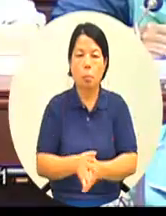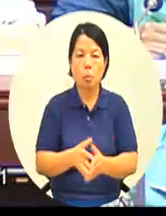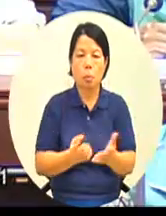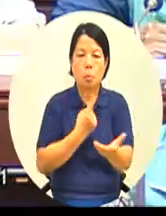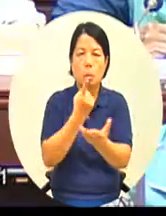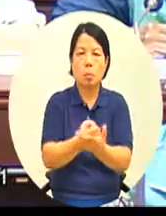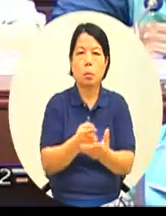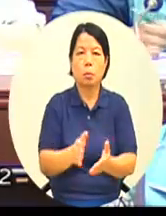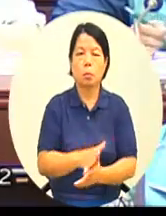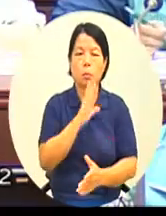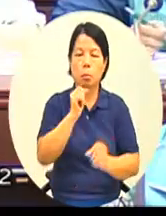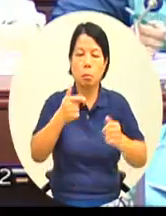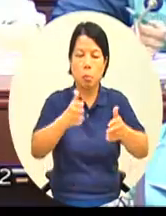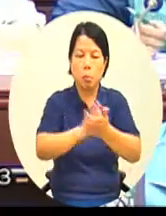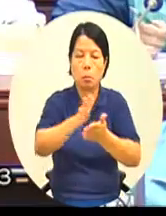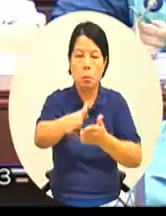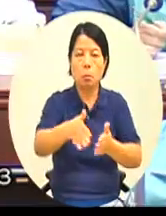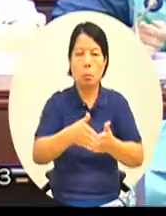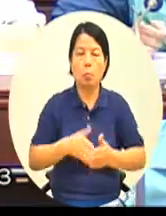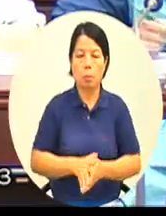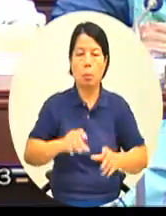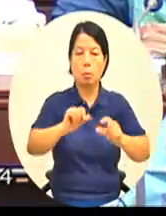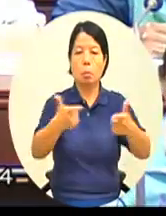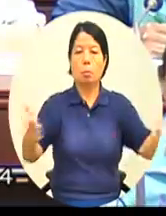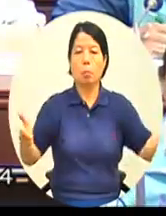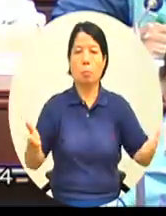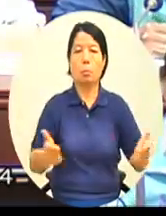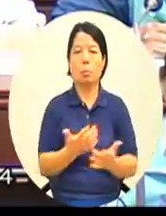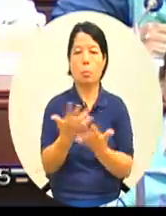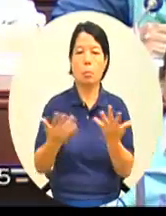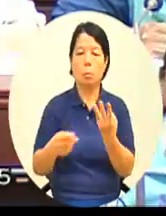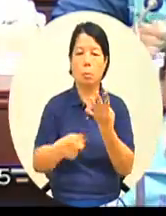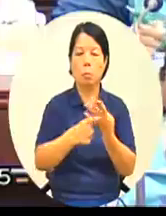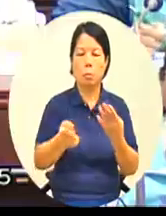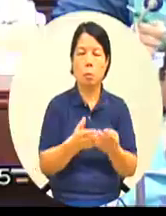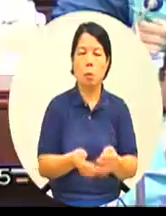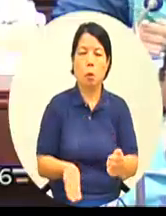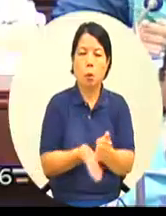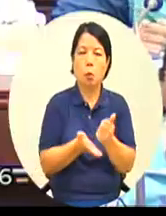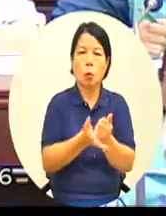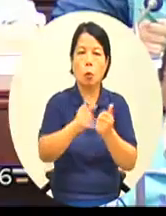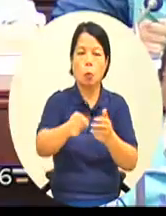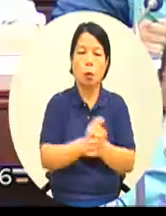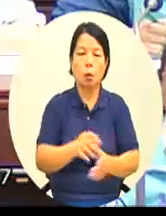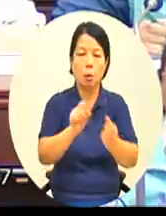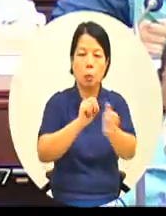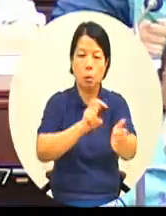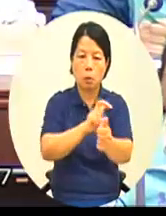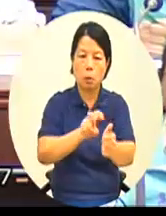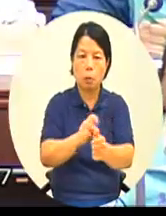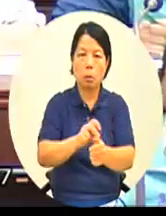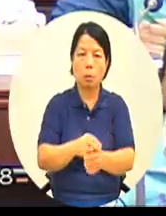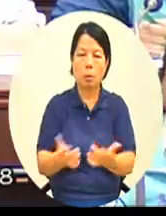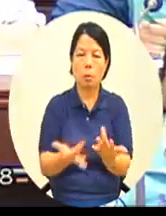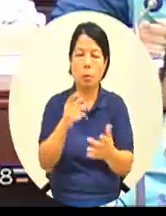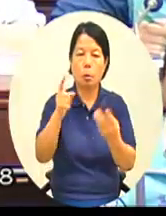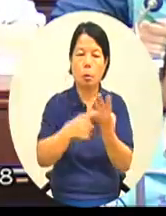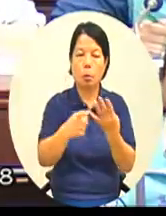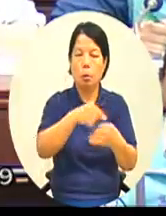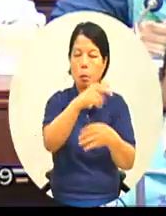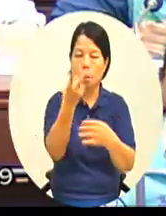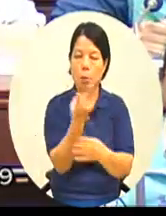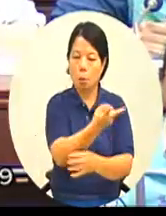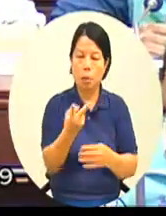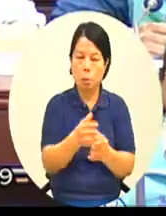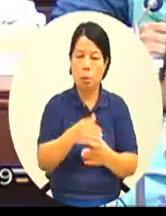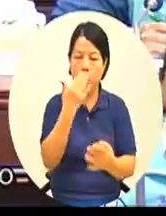的，是不是说我们未来在不同的产业？也有鼓励长照产业，它也会成为一个双赢的，